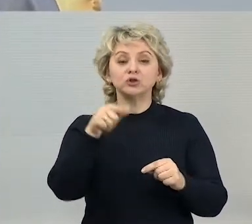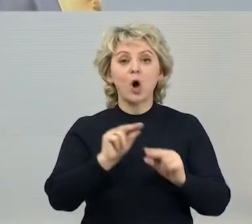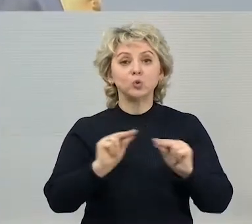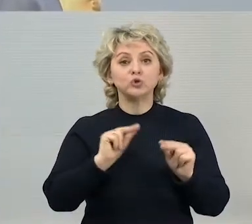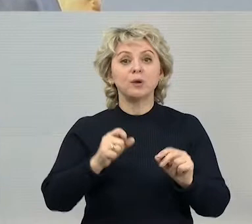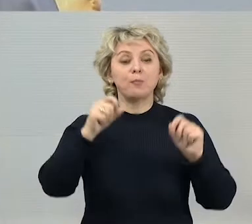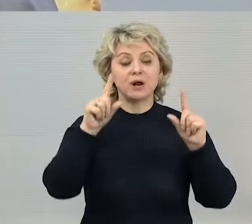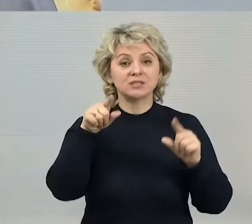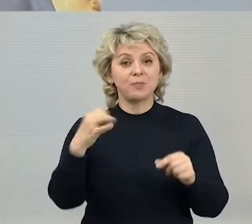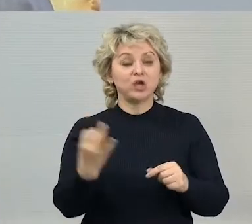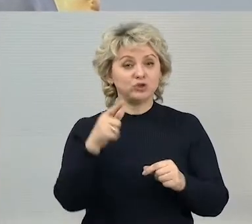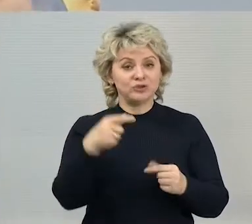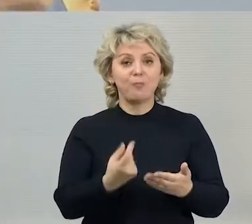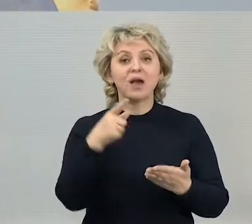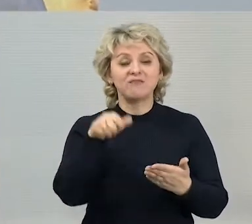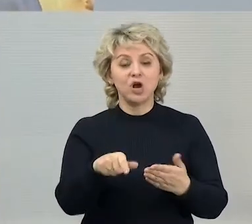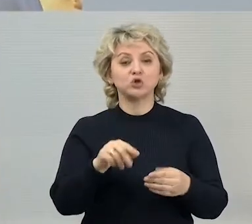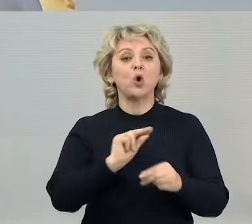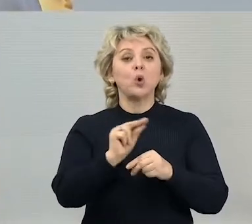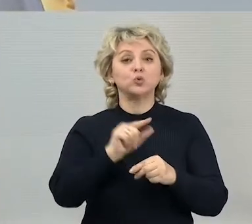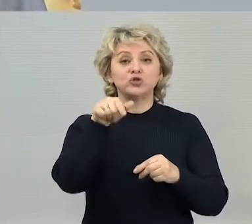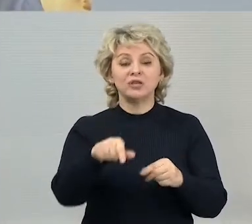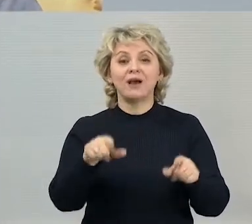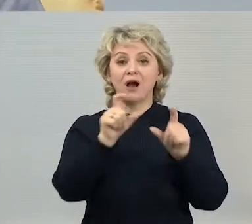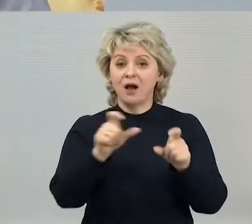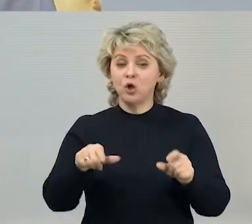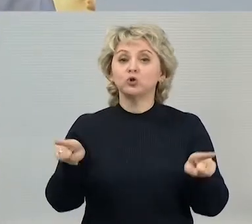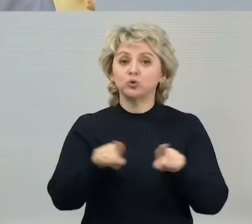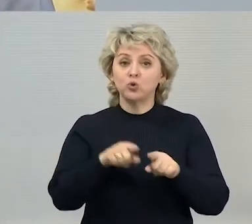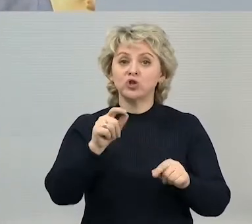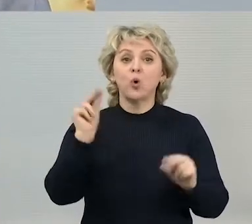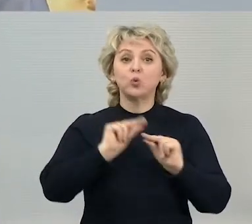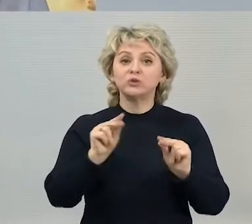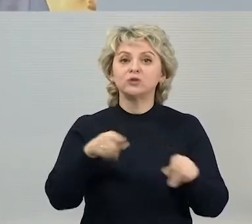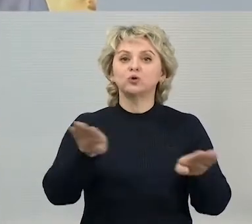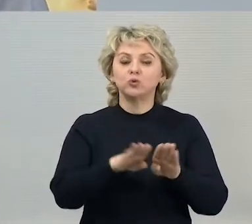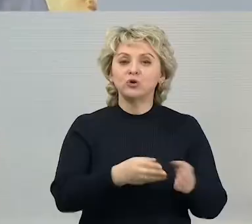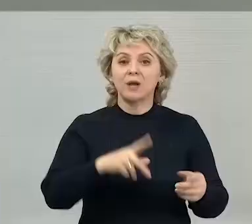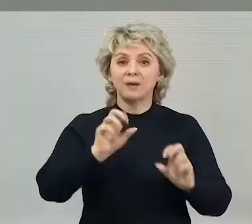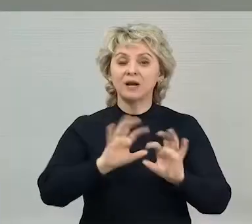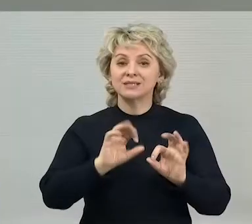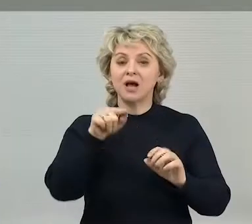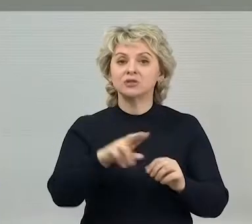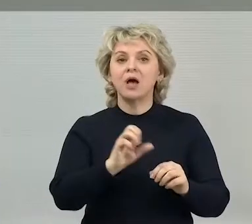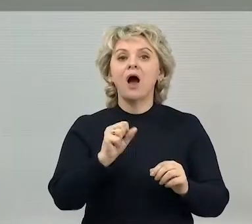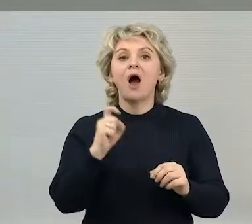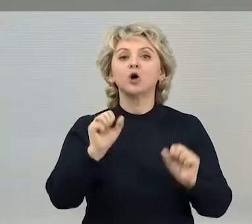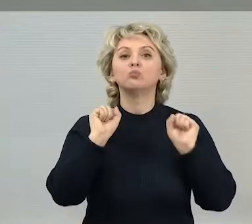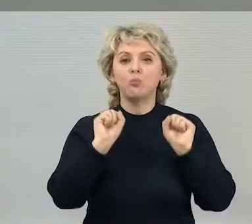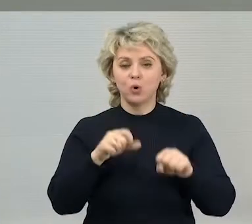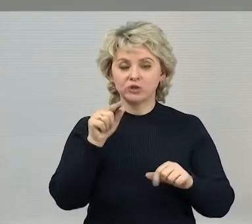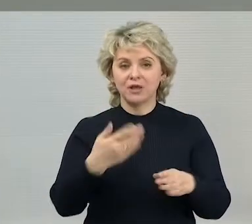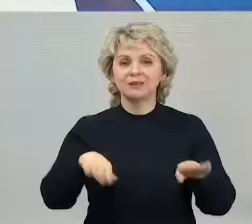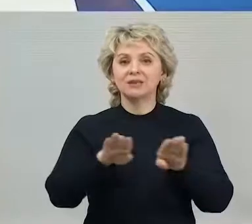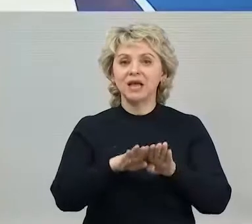учителя просыпается интерес, он и у ученика проснется, учитель донесет ему вот это. Можно ли? Ах, можно!